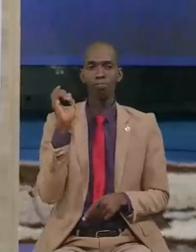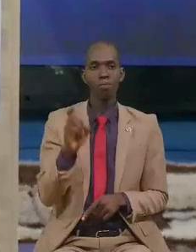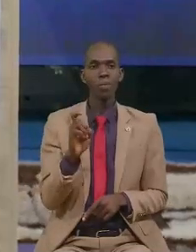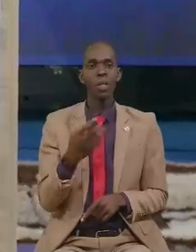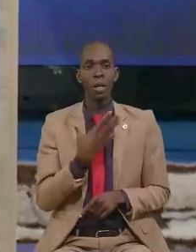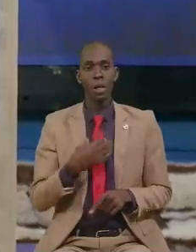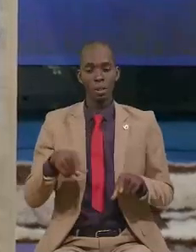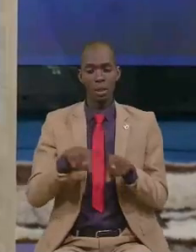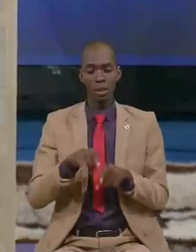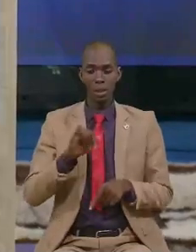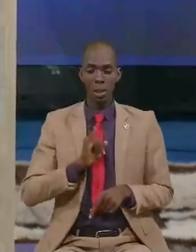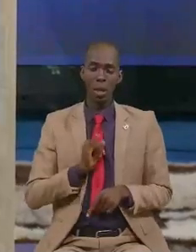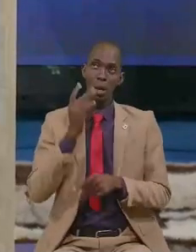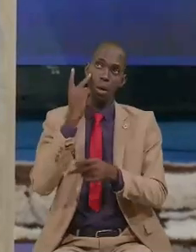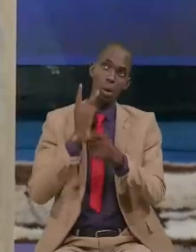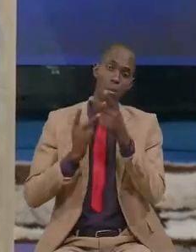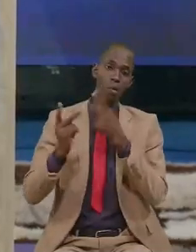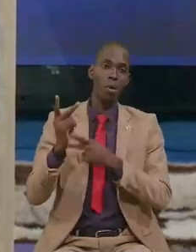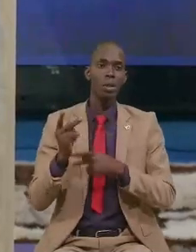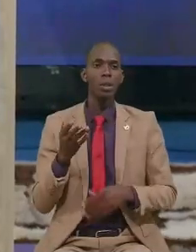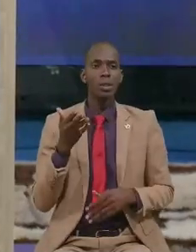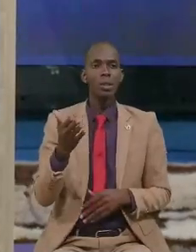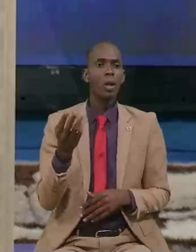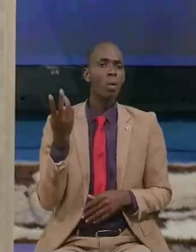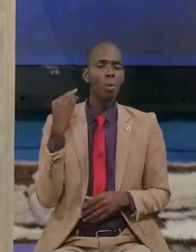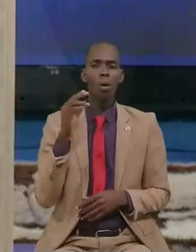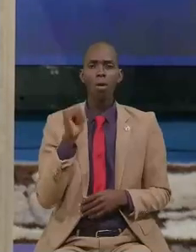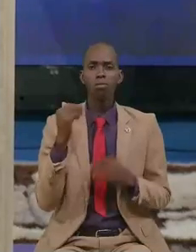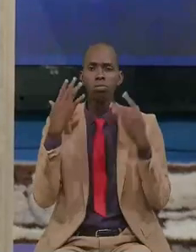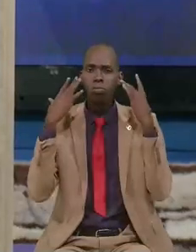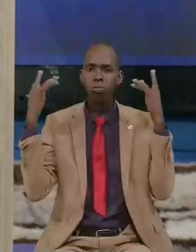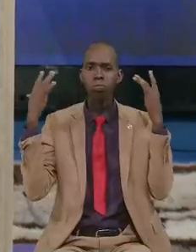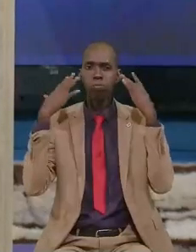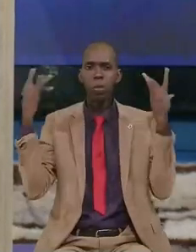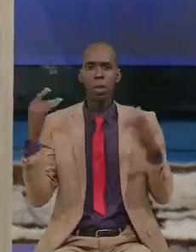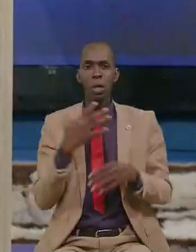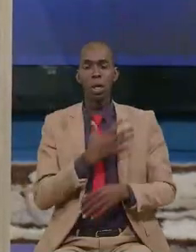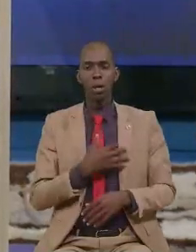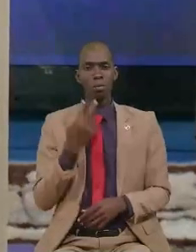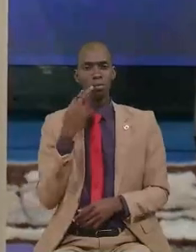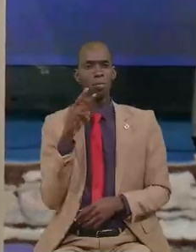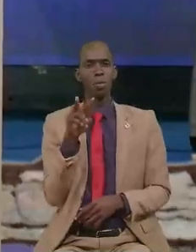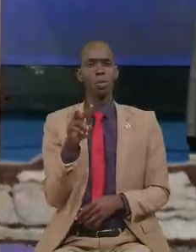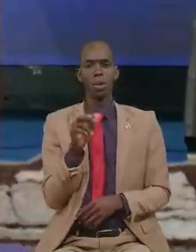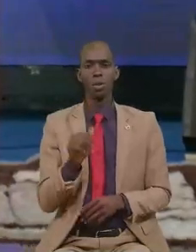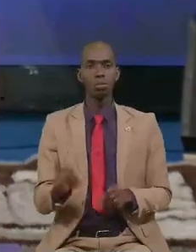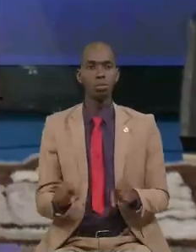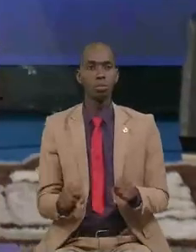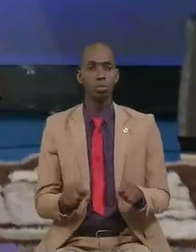prophétisais, il y eut un bruit. Et voici, il se fit un mouvement. Et les